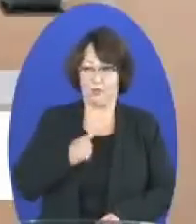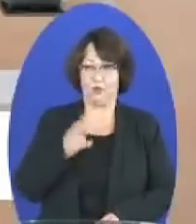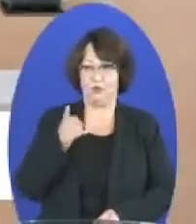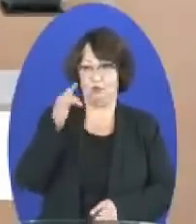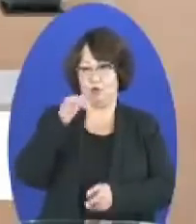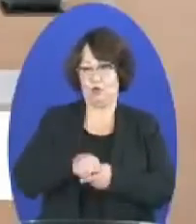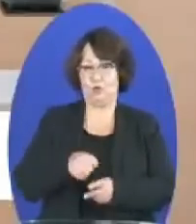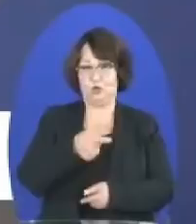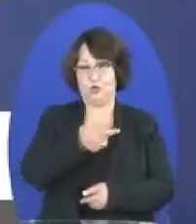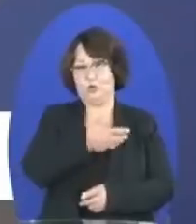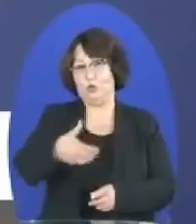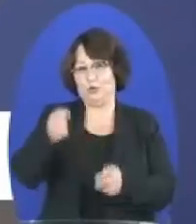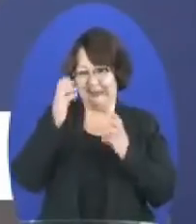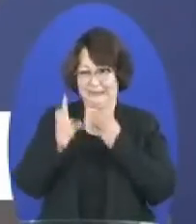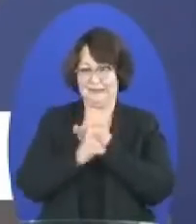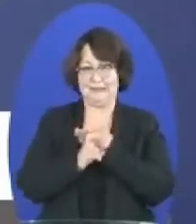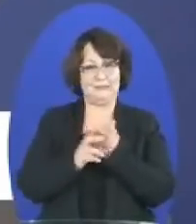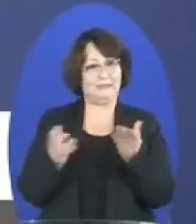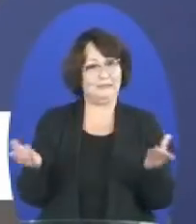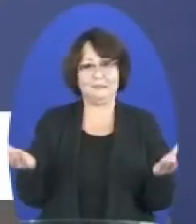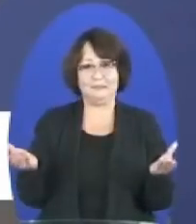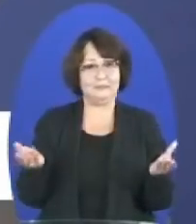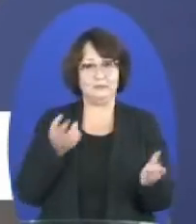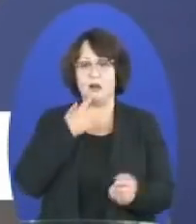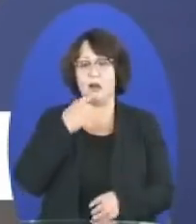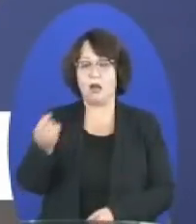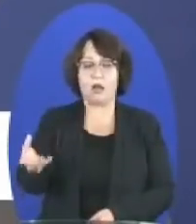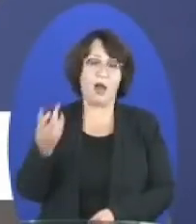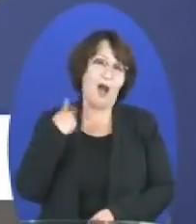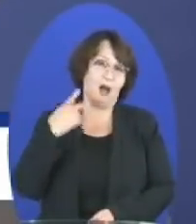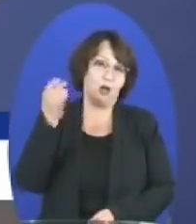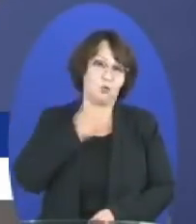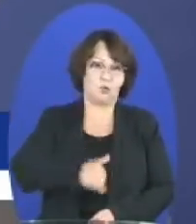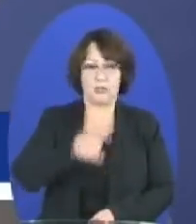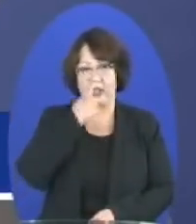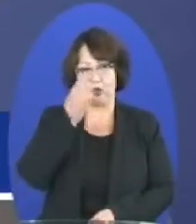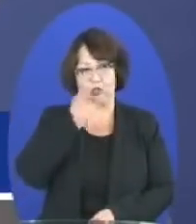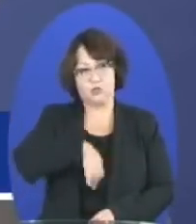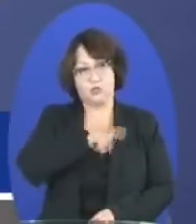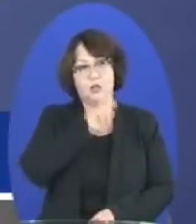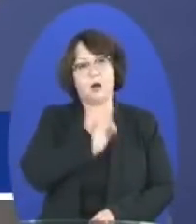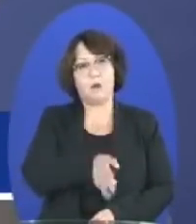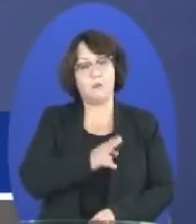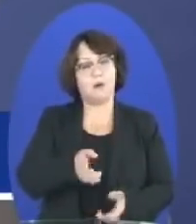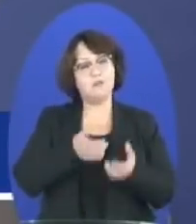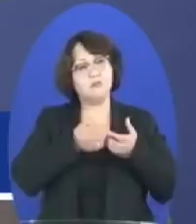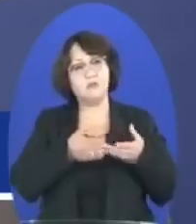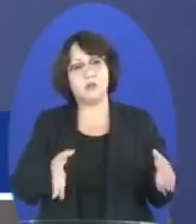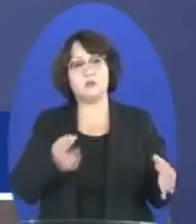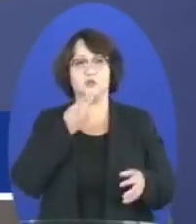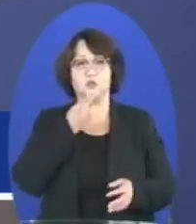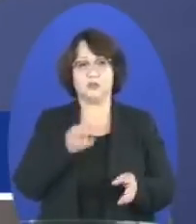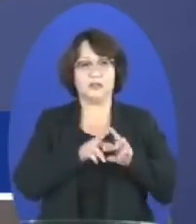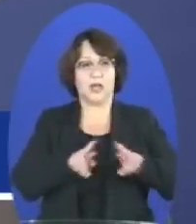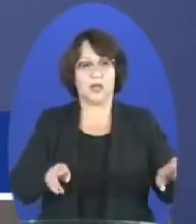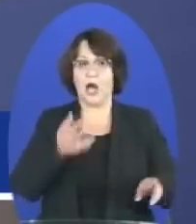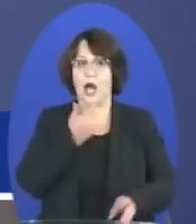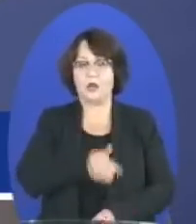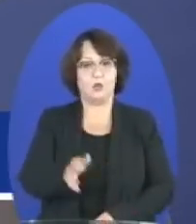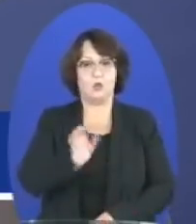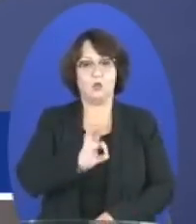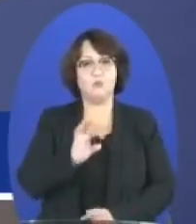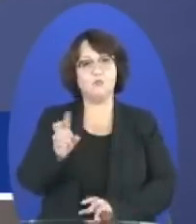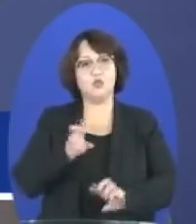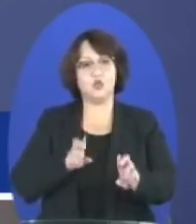байна. За энэ Их Британи хятадын компаниудад нээлттэй шударга ялгуурлан гадуурхахгүй